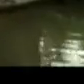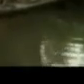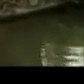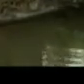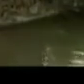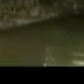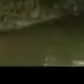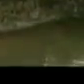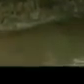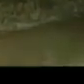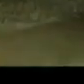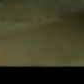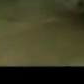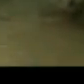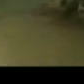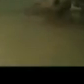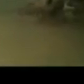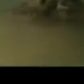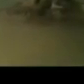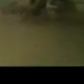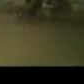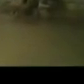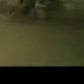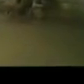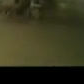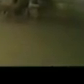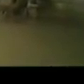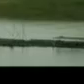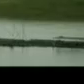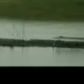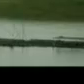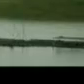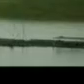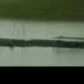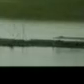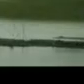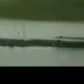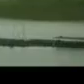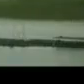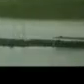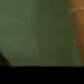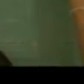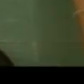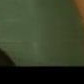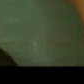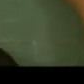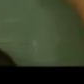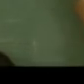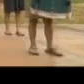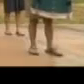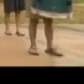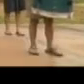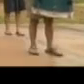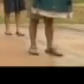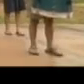ด้วยสัจจะที่ฉันปฏิญาณให้ไป